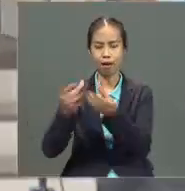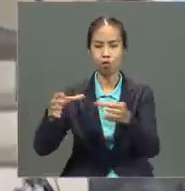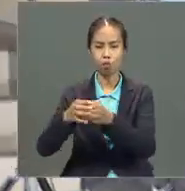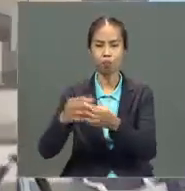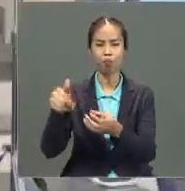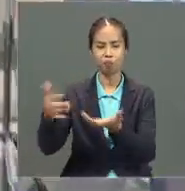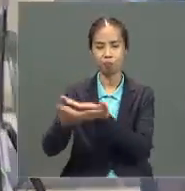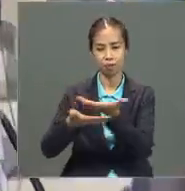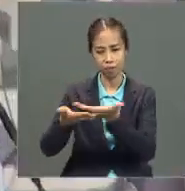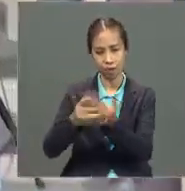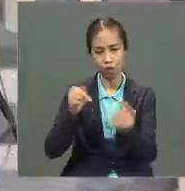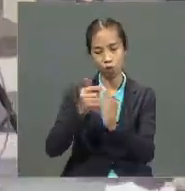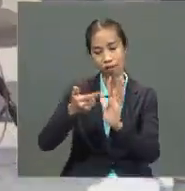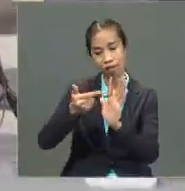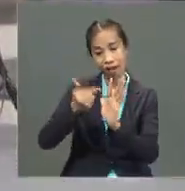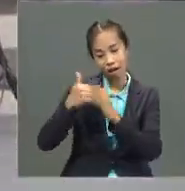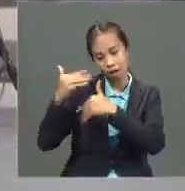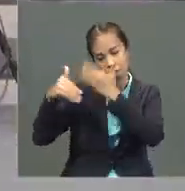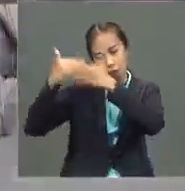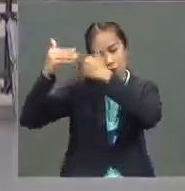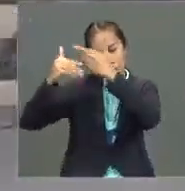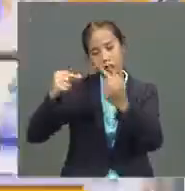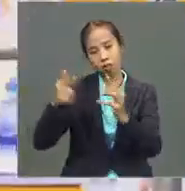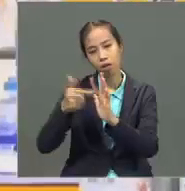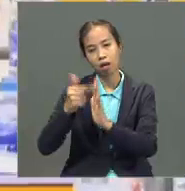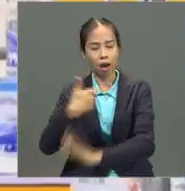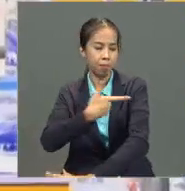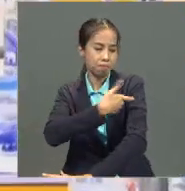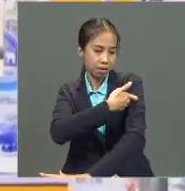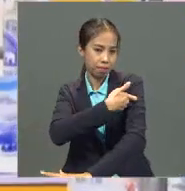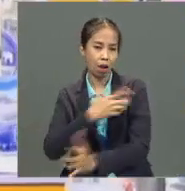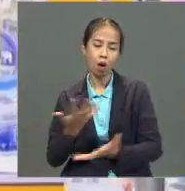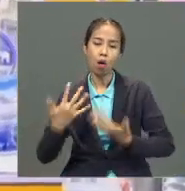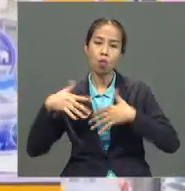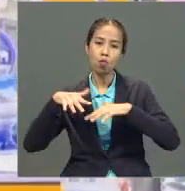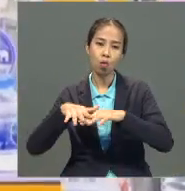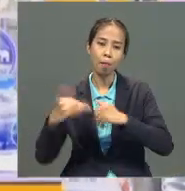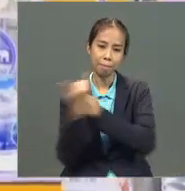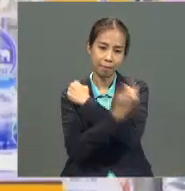เพื่อพัฒนาวัคซีนร่วมกับบริษัทพัฒนาวัคซีนประเทศไทยประเทศอังกฤษค่ะและ